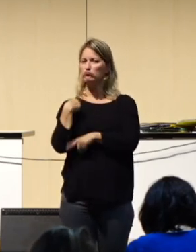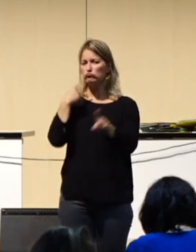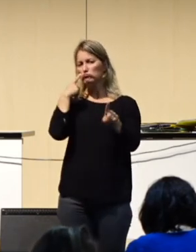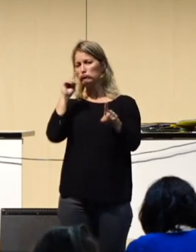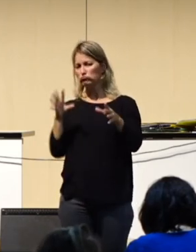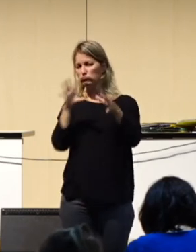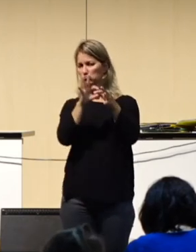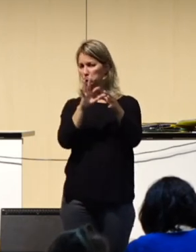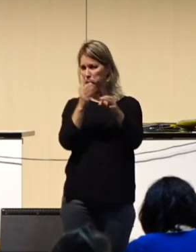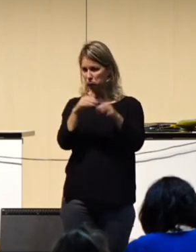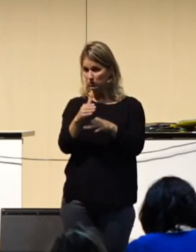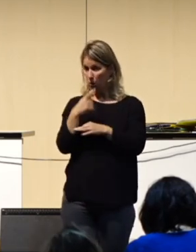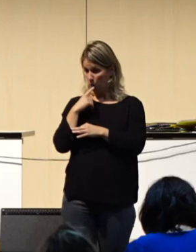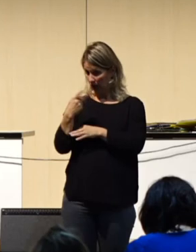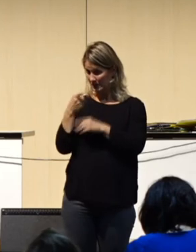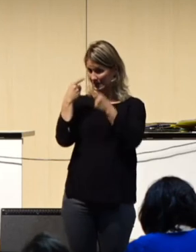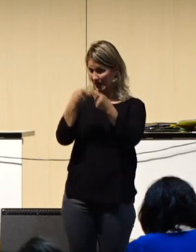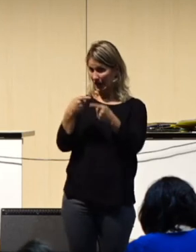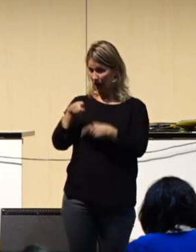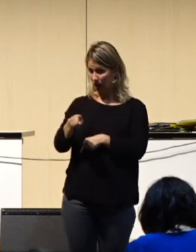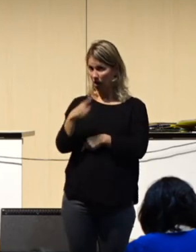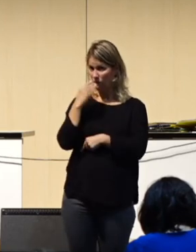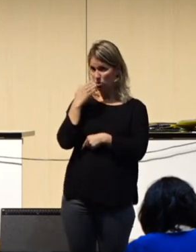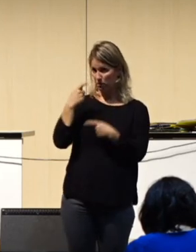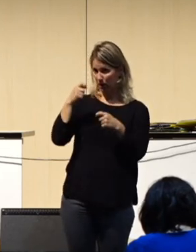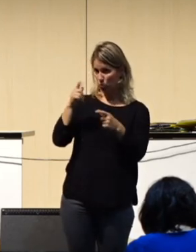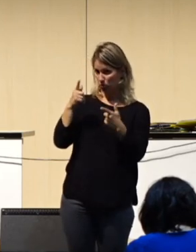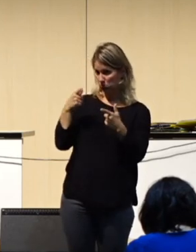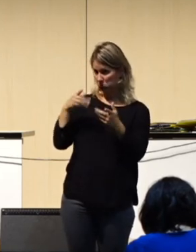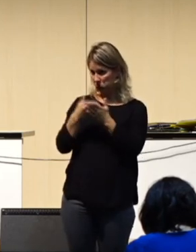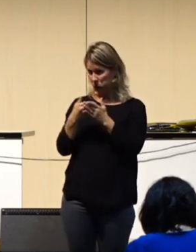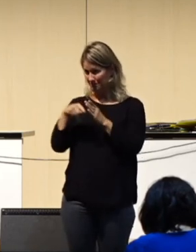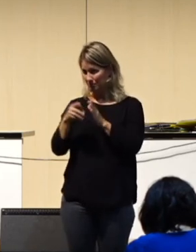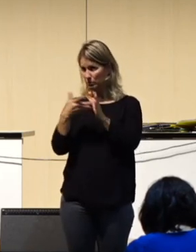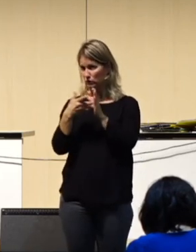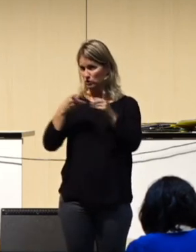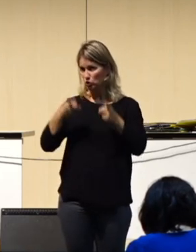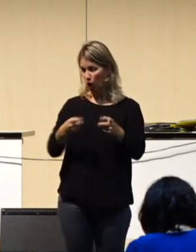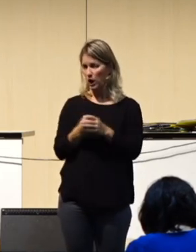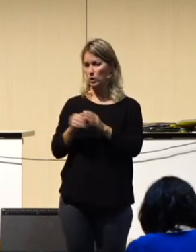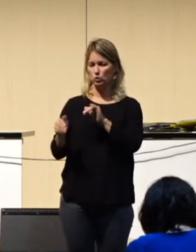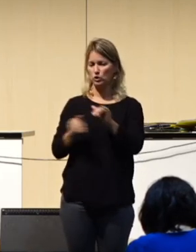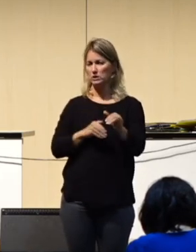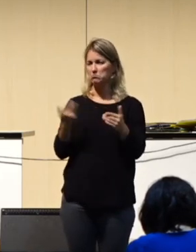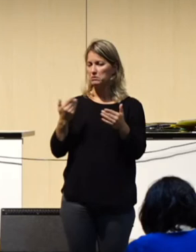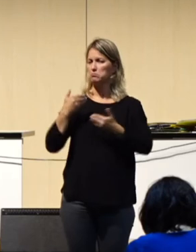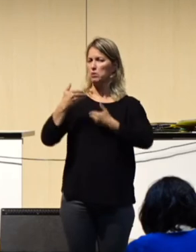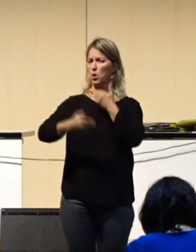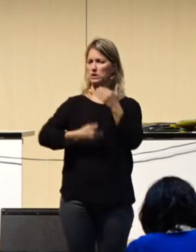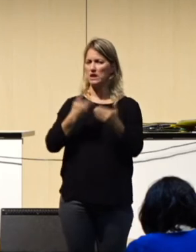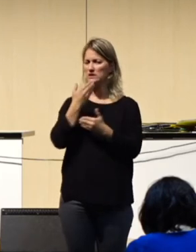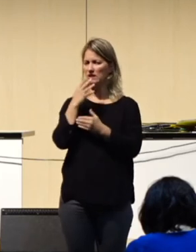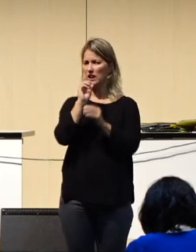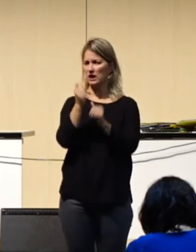es zukünftig für eine Wohnbebauung durch die WED noch geprüft werden? Und die 2. Frage, wie wollen Sie einen Prozess gestalten,